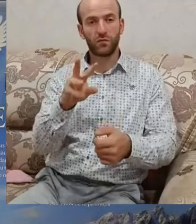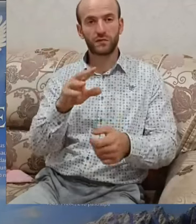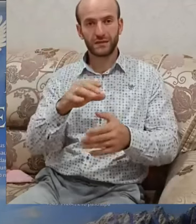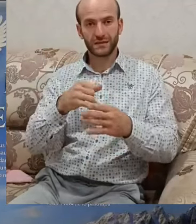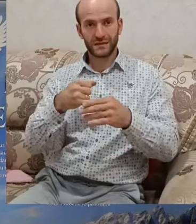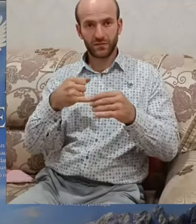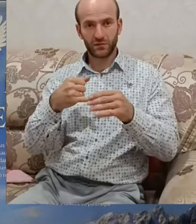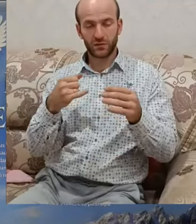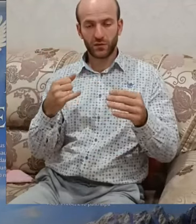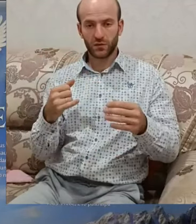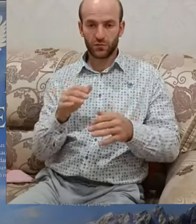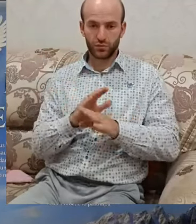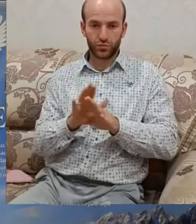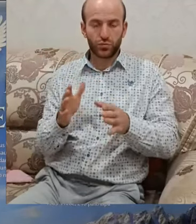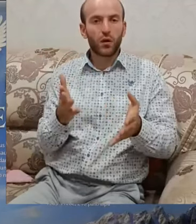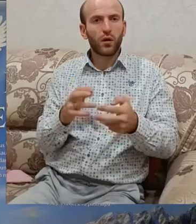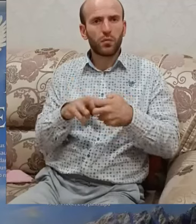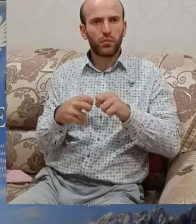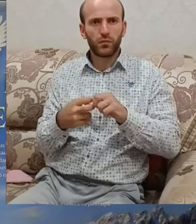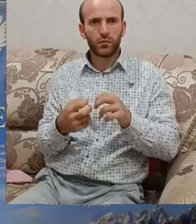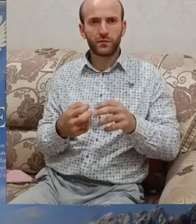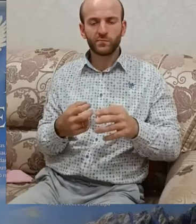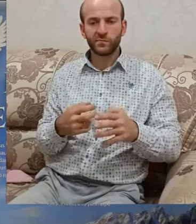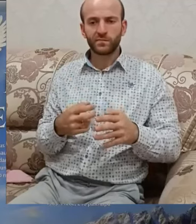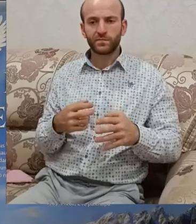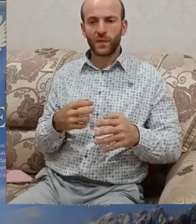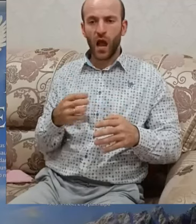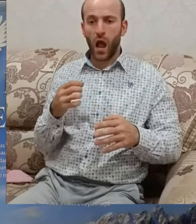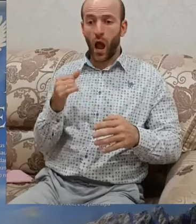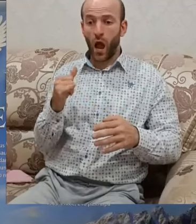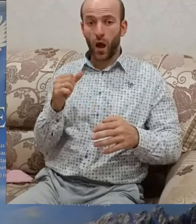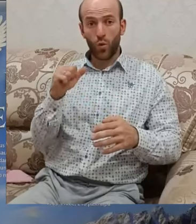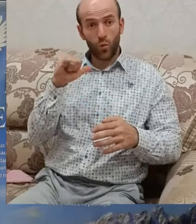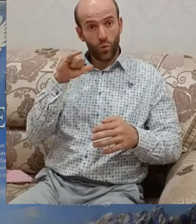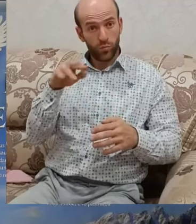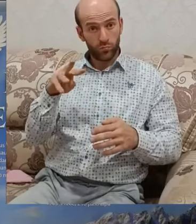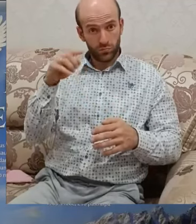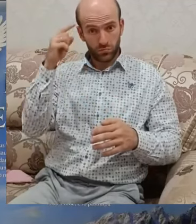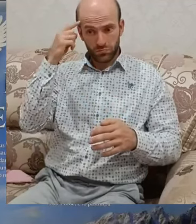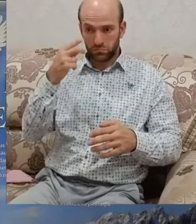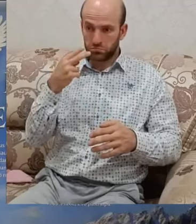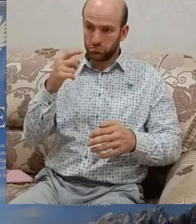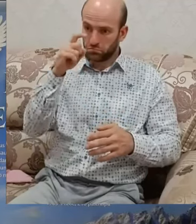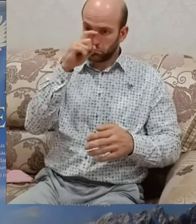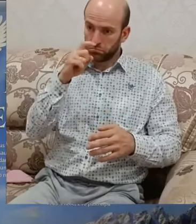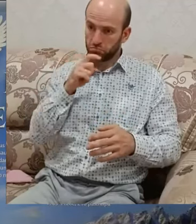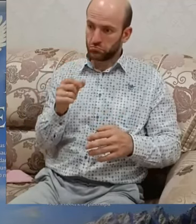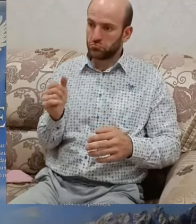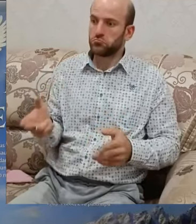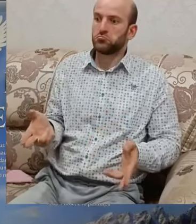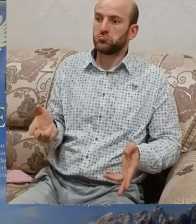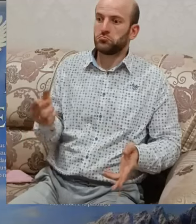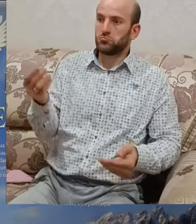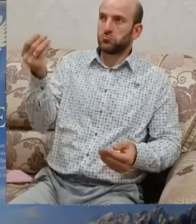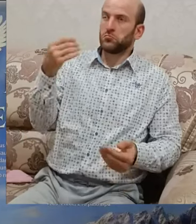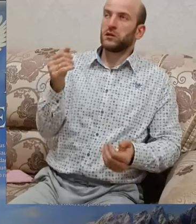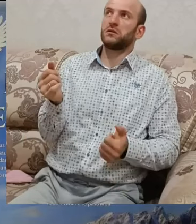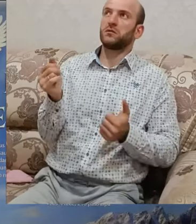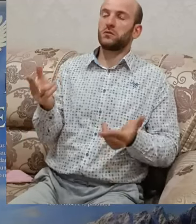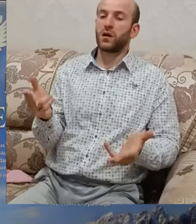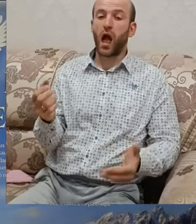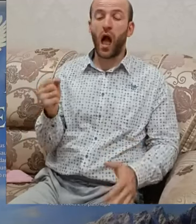не супрас. Телесный ум этого не поймет. Двасинис протас тай супрант. А духовный ум это поймет. Izraelis